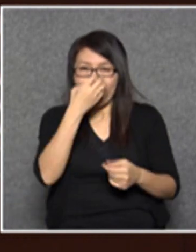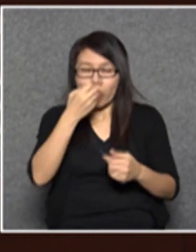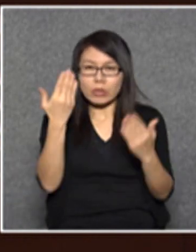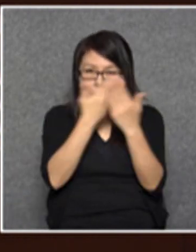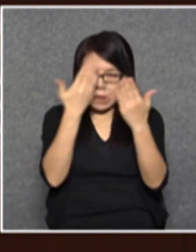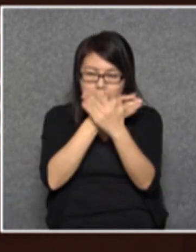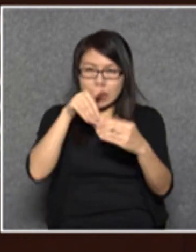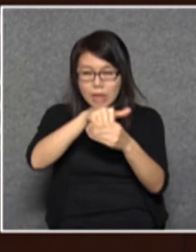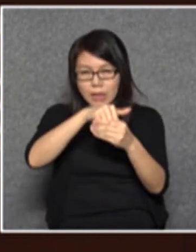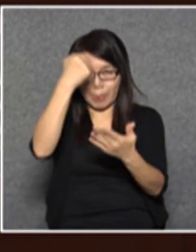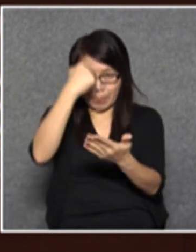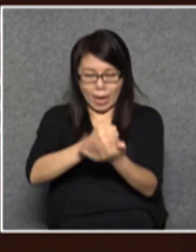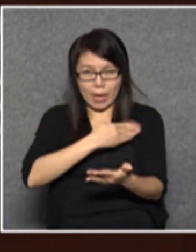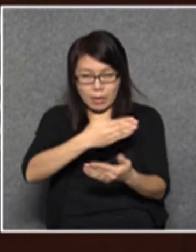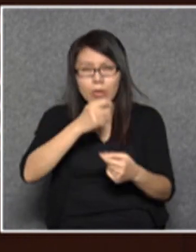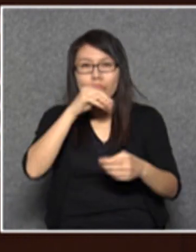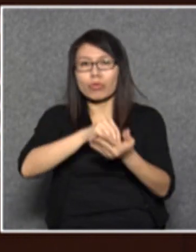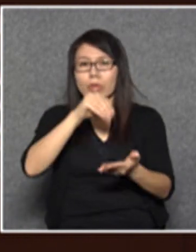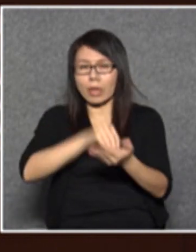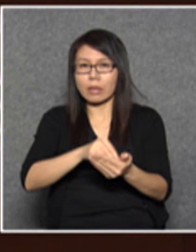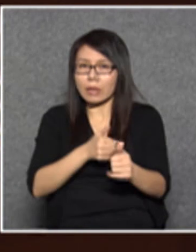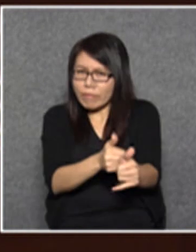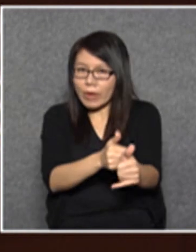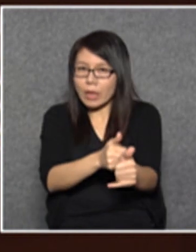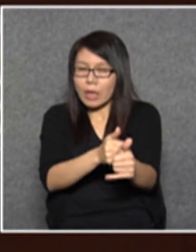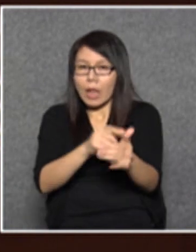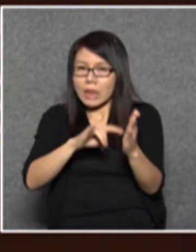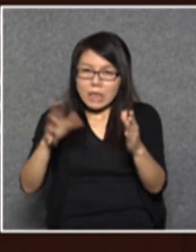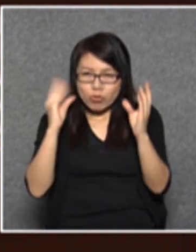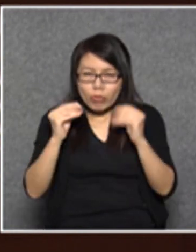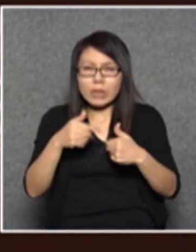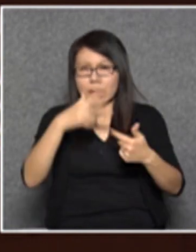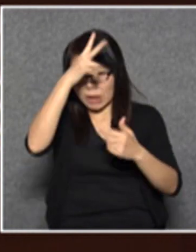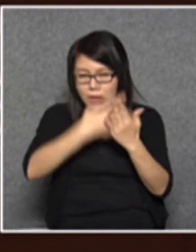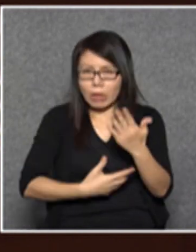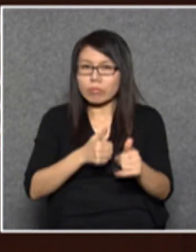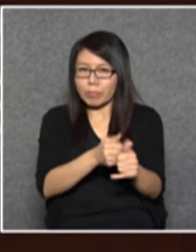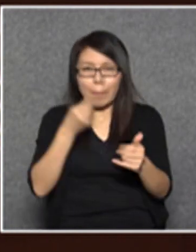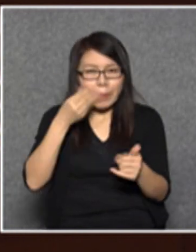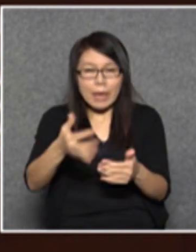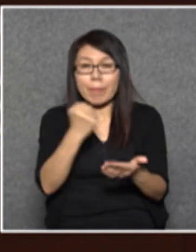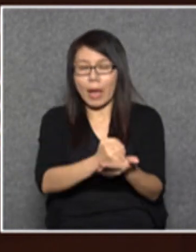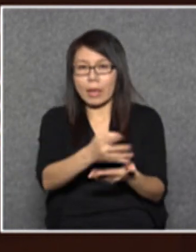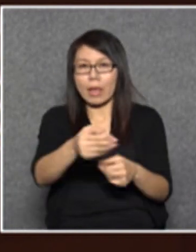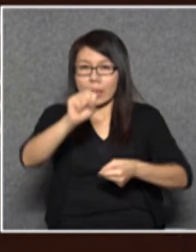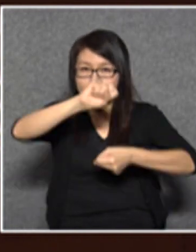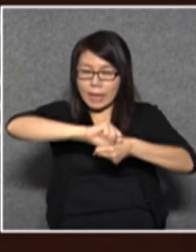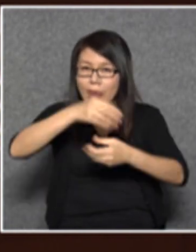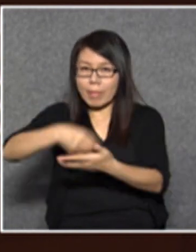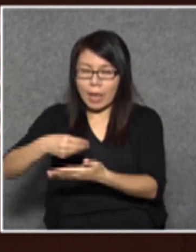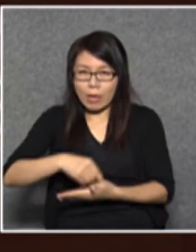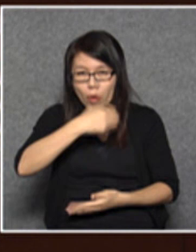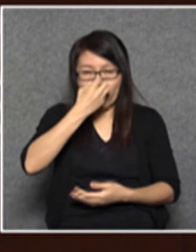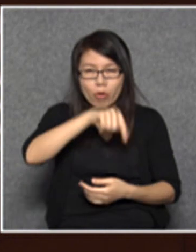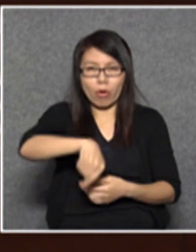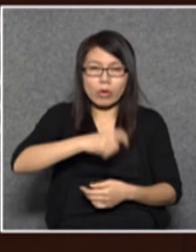照嘅決定，再根據一貫嘅電訊政策發牌俾港視。第二，政府增加採購本地出產嘅創新及科